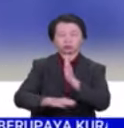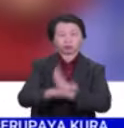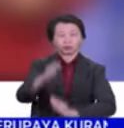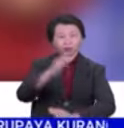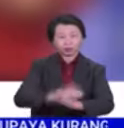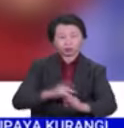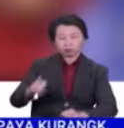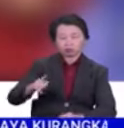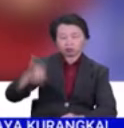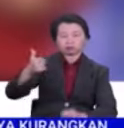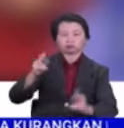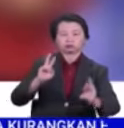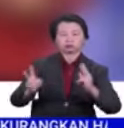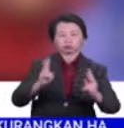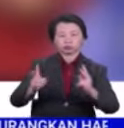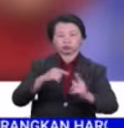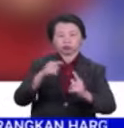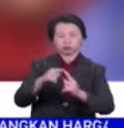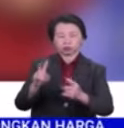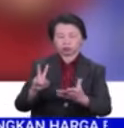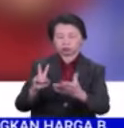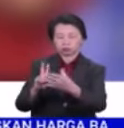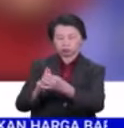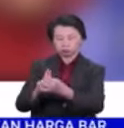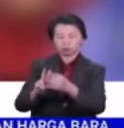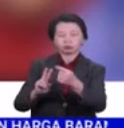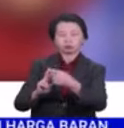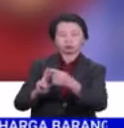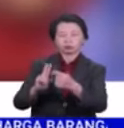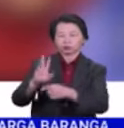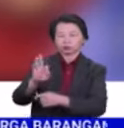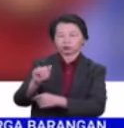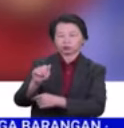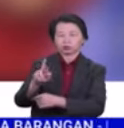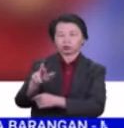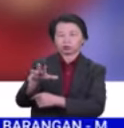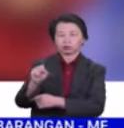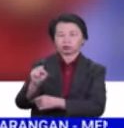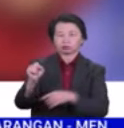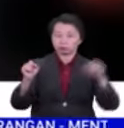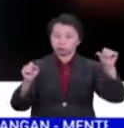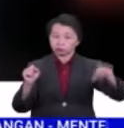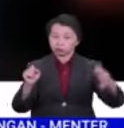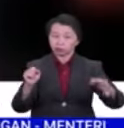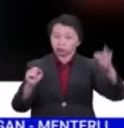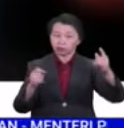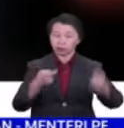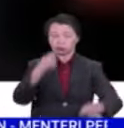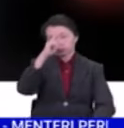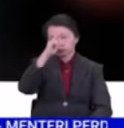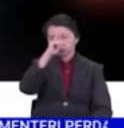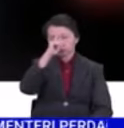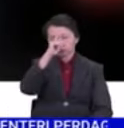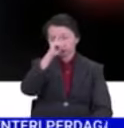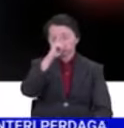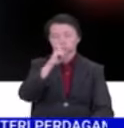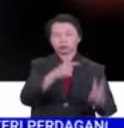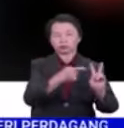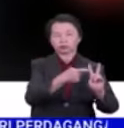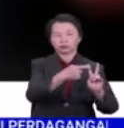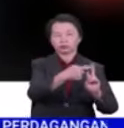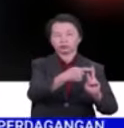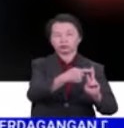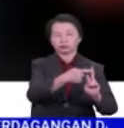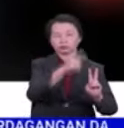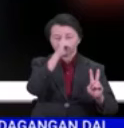turut memenangi Academic regu apabila dia dan gajiannya Faris Anwar menewaskan pilihan utama dari India shirase bareta